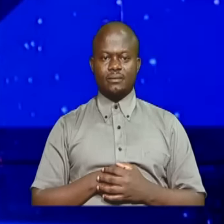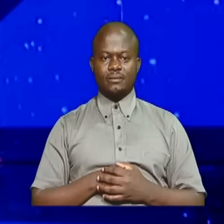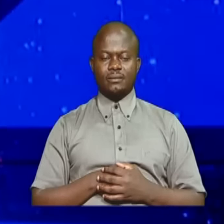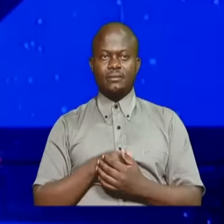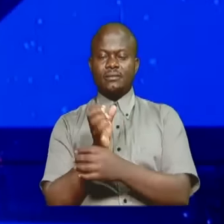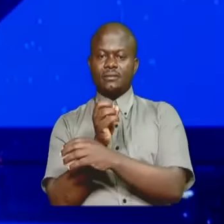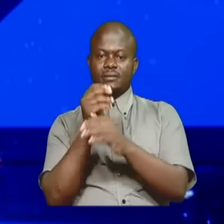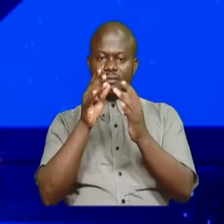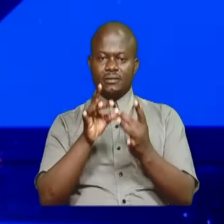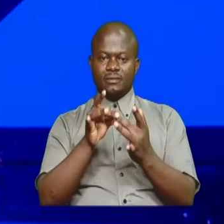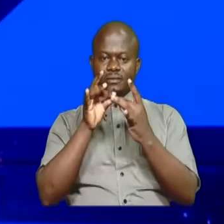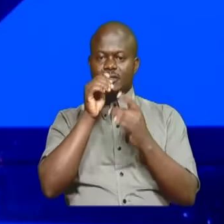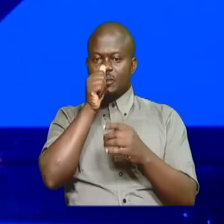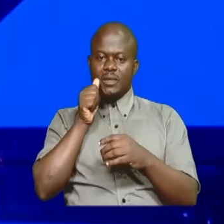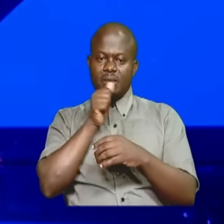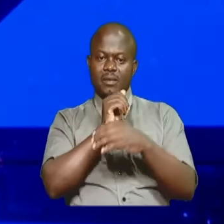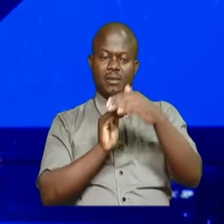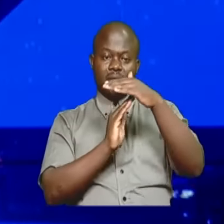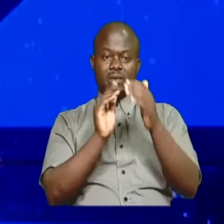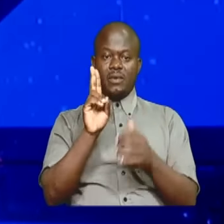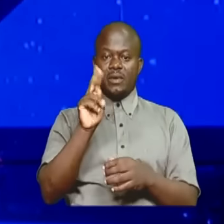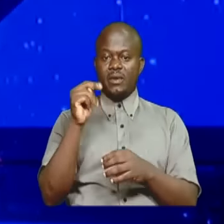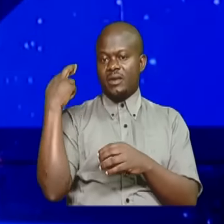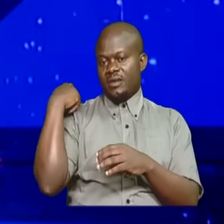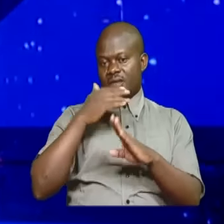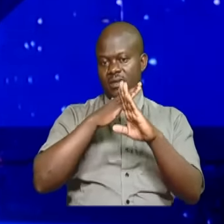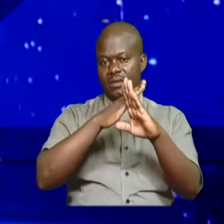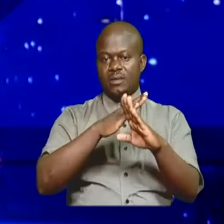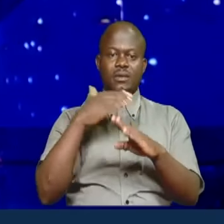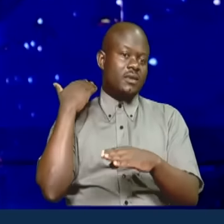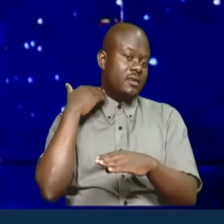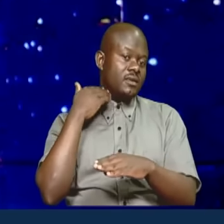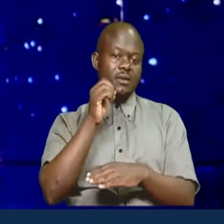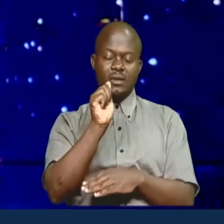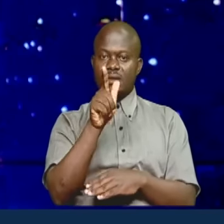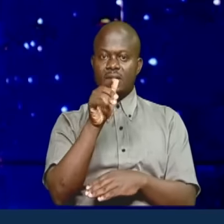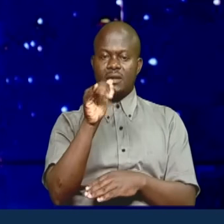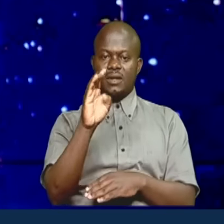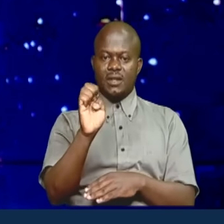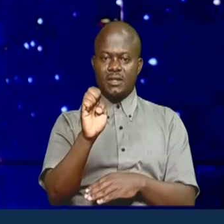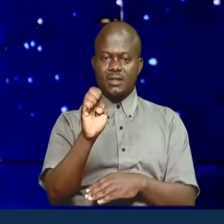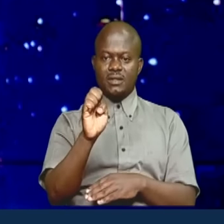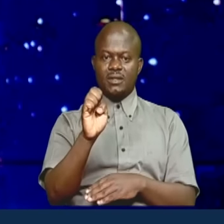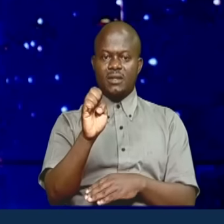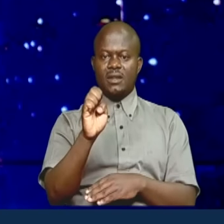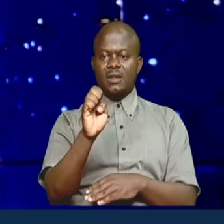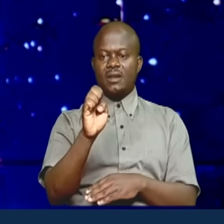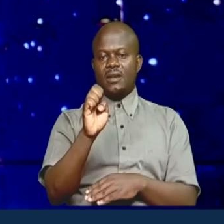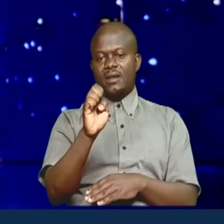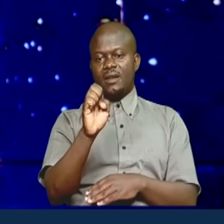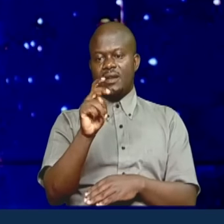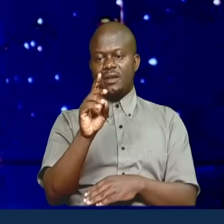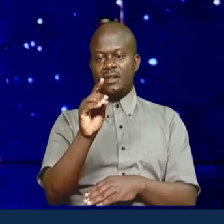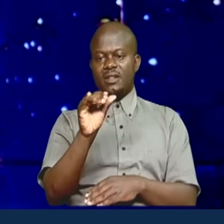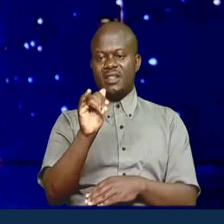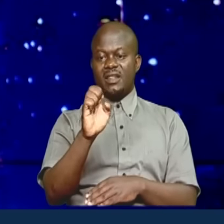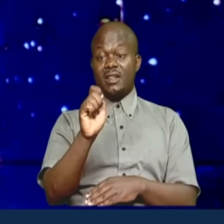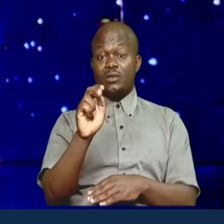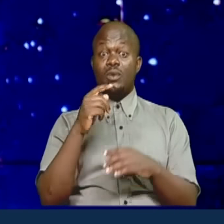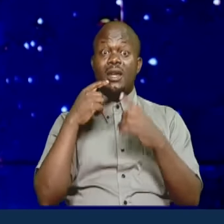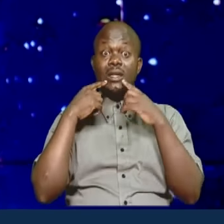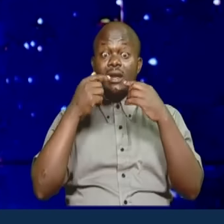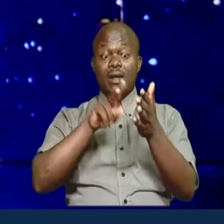Umujyanama wihariye w'umunyamabanga mukuru wa Loni ushinzwe kurwanya Jenoside, Alice Wairimu Ndiretu, avuga ko mu gihe habayeho gutsindwa